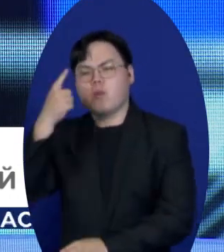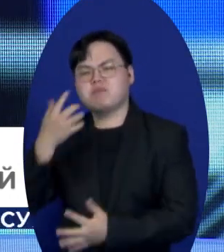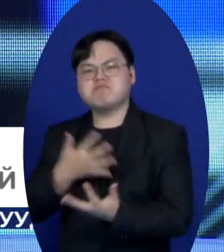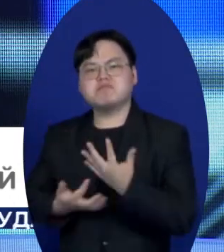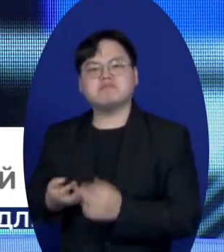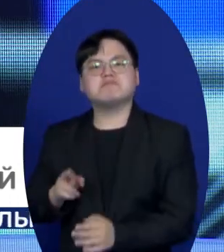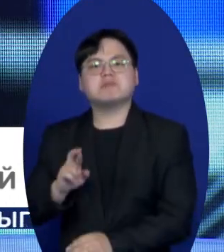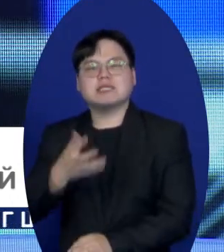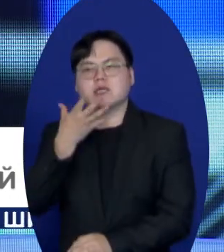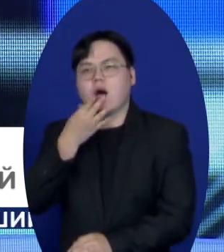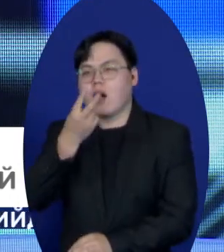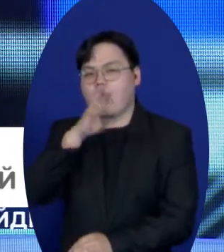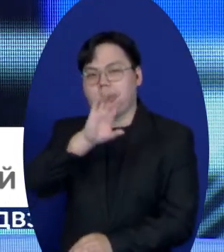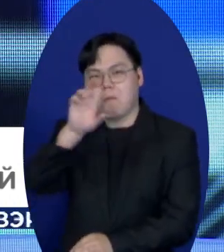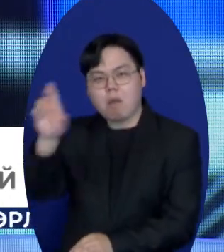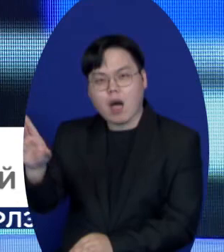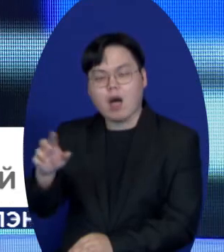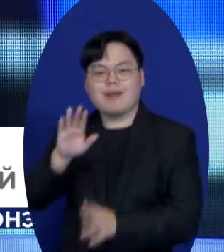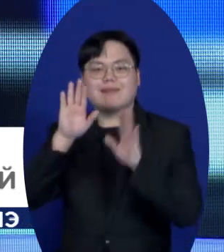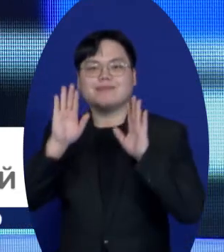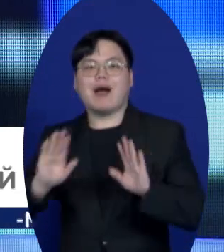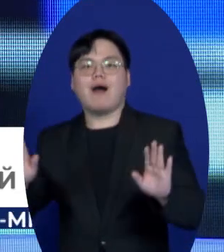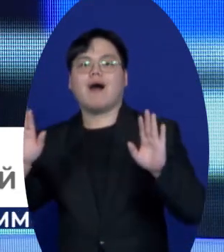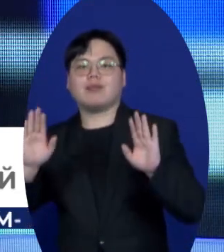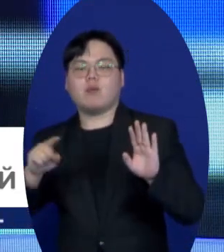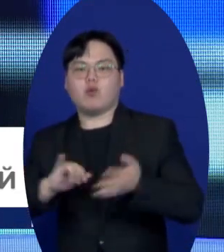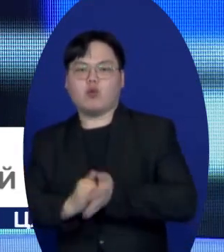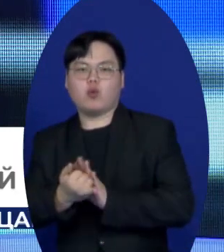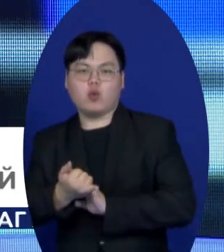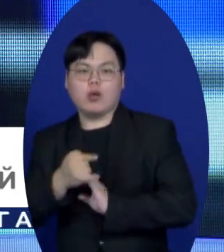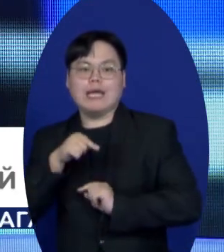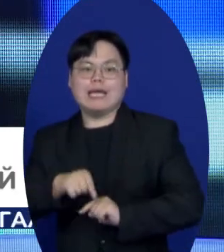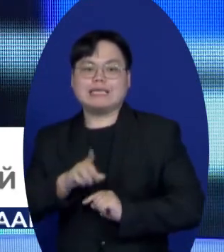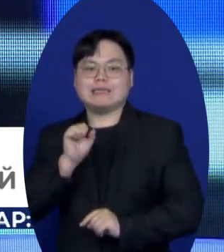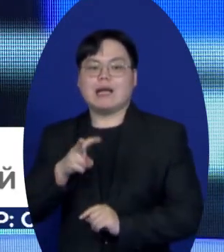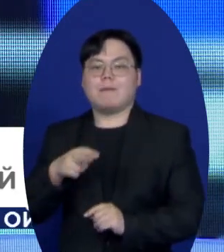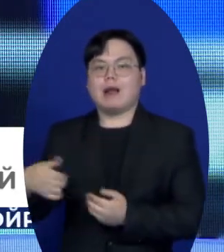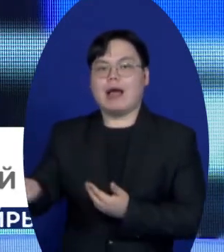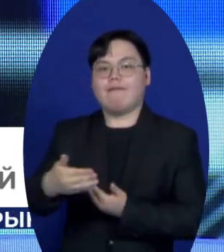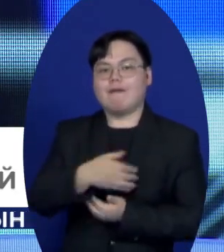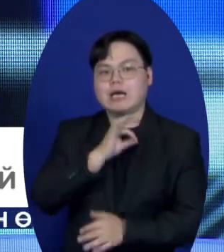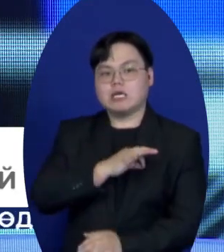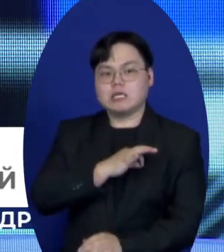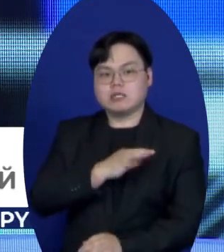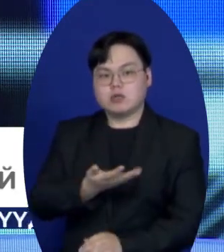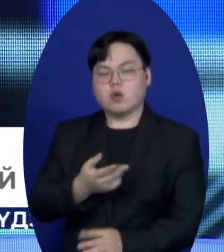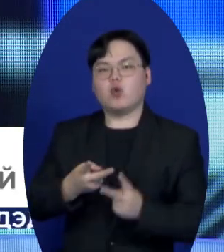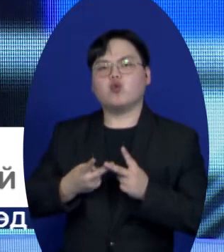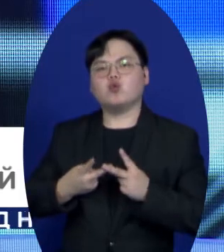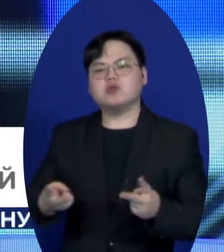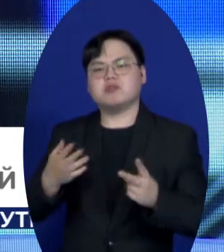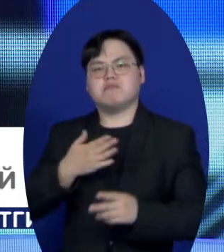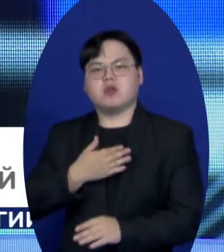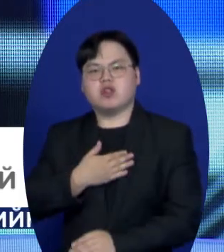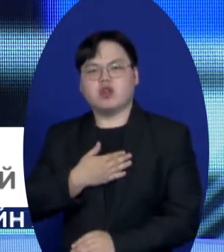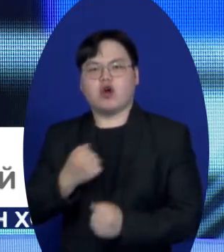нь үзэгсэнд байгаль, мөн үндэсний баяр наадам гэж хэлж болно. За цаашдаа энэхүү салбараас олох орлого, эрх урсгалыг нэмэгдүүлэхэд үндэсний гих тодотголтой